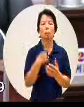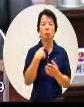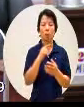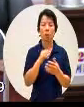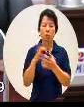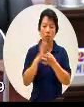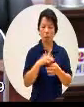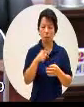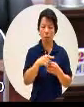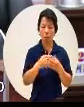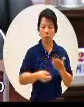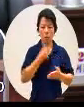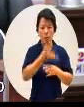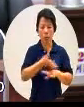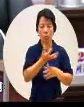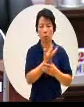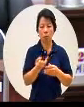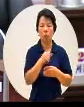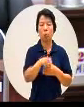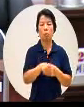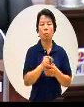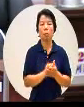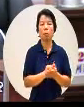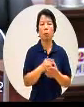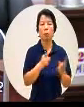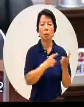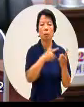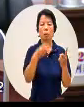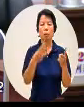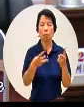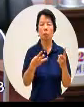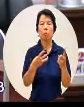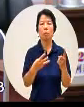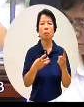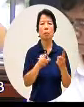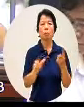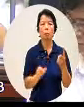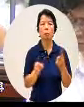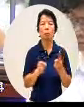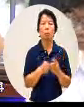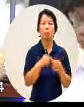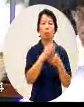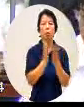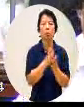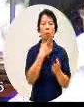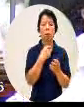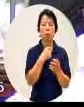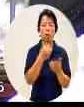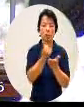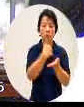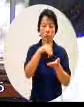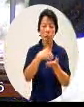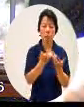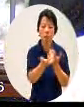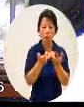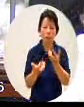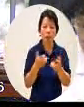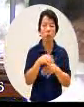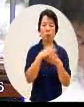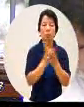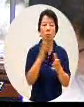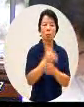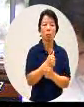我覺得應該先提供一個數字1到3月就要照我們預算分配我們的總收入呢